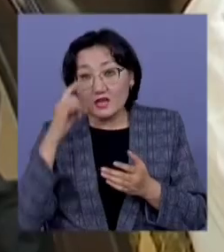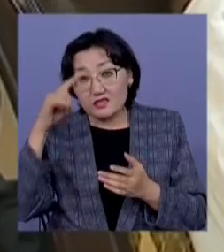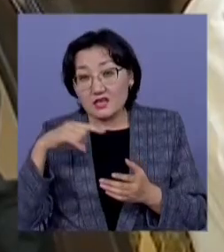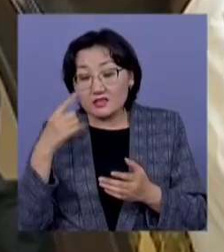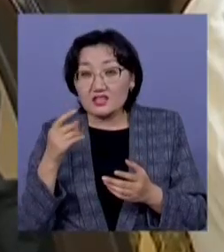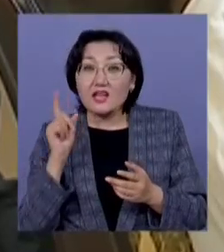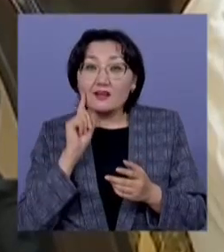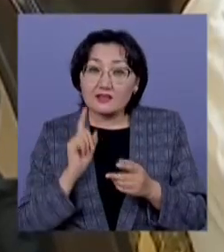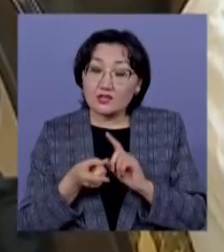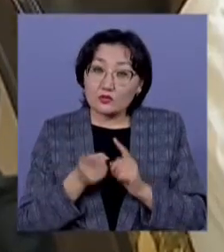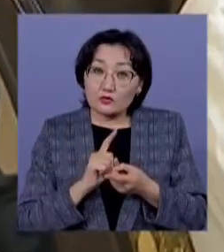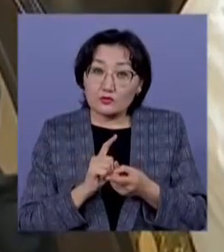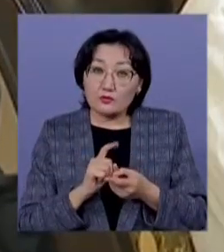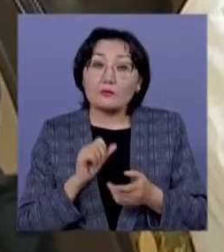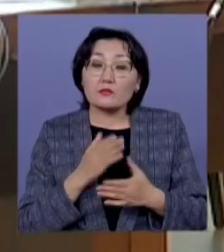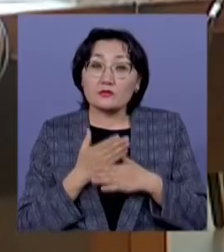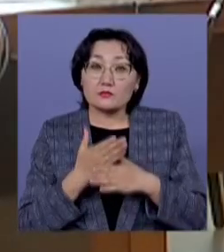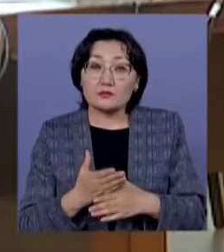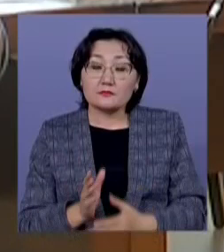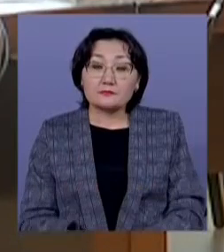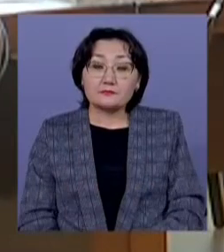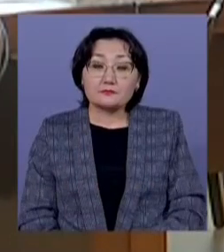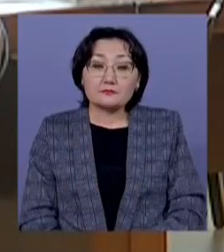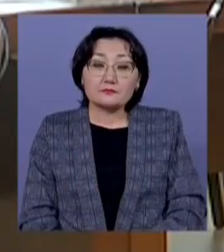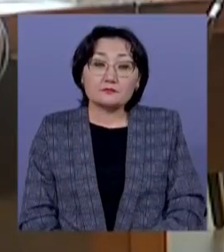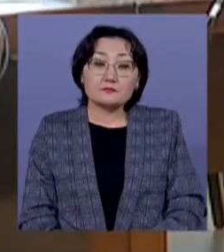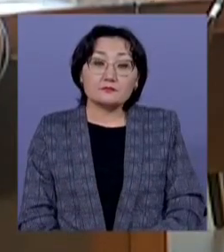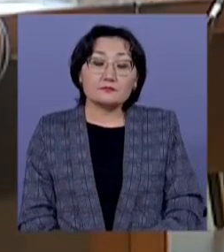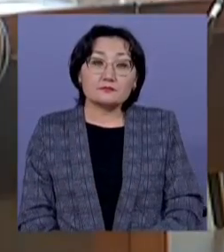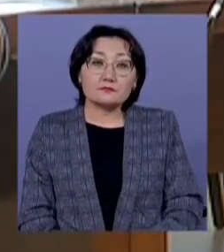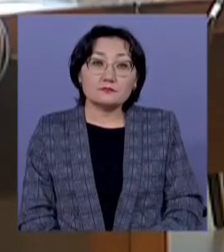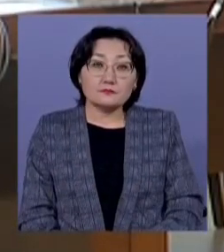ыңғайлы аударылуына сеп береді. Әйгерім Ердәулет, Әсет Қондақбаев, Алматы телеарнасы.